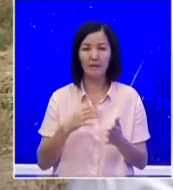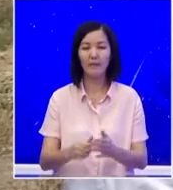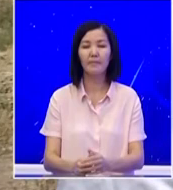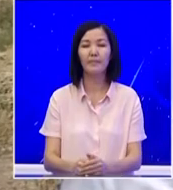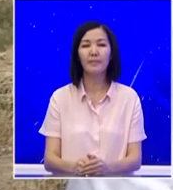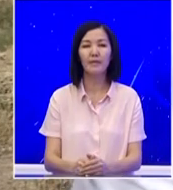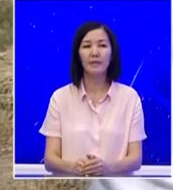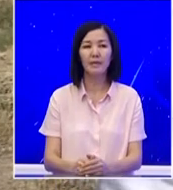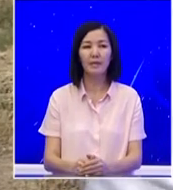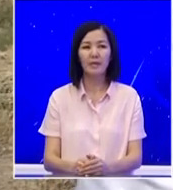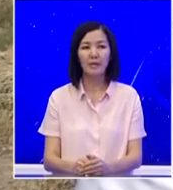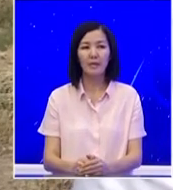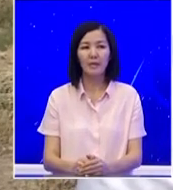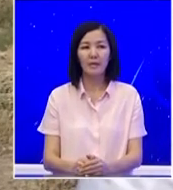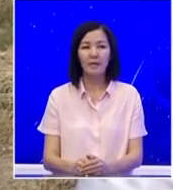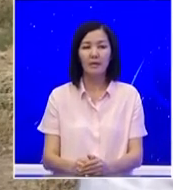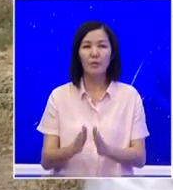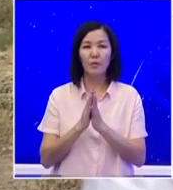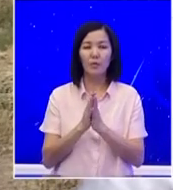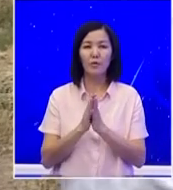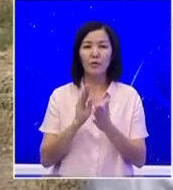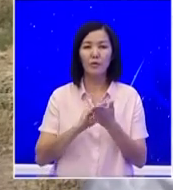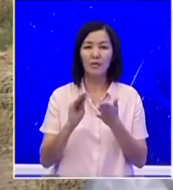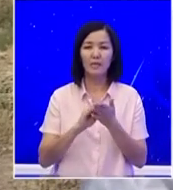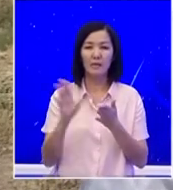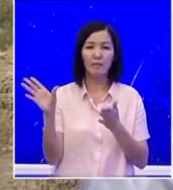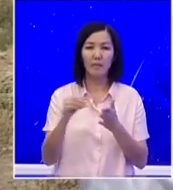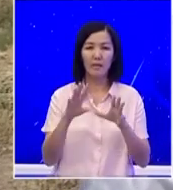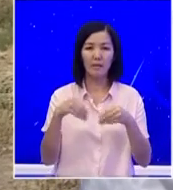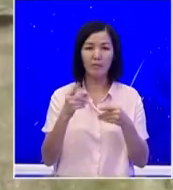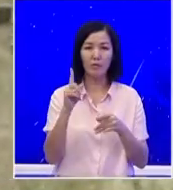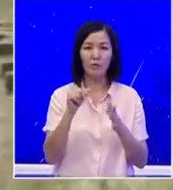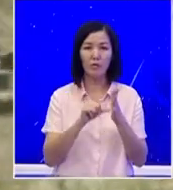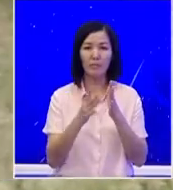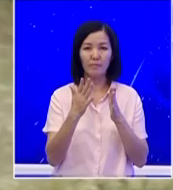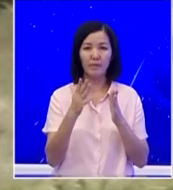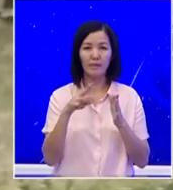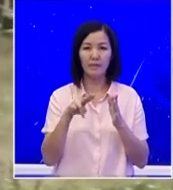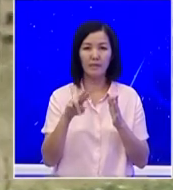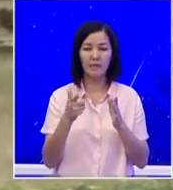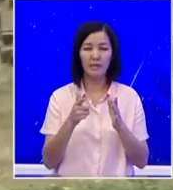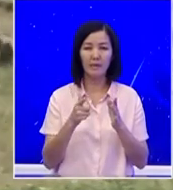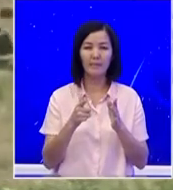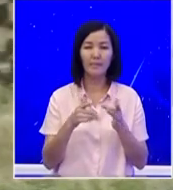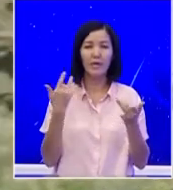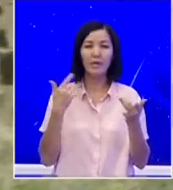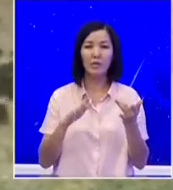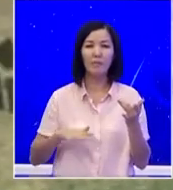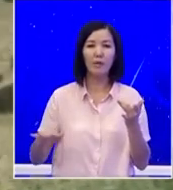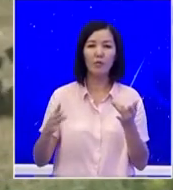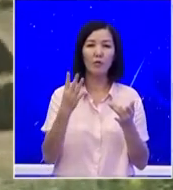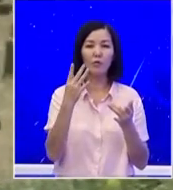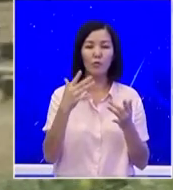берген өтініш бергендер, соларын бәрі алып жатыр 165 теңгеден. Осылайша ақындар мен батырлар еліндегі